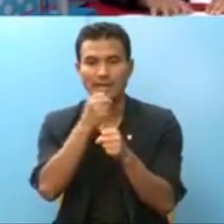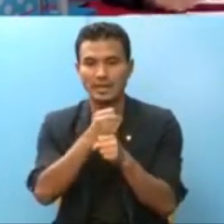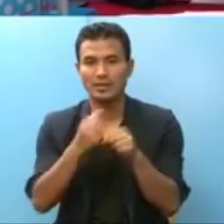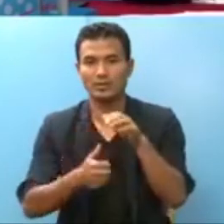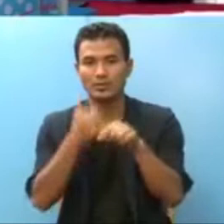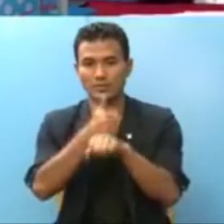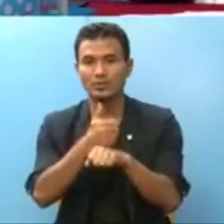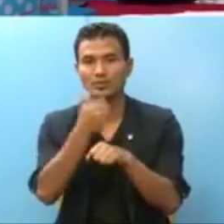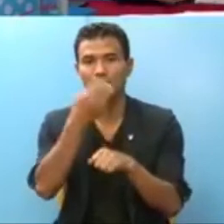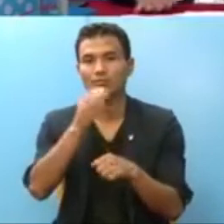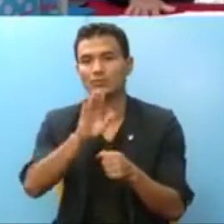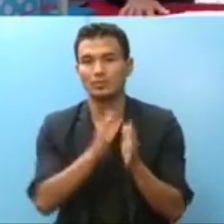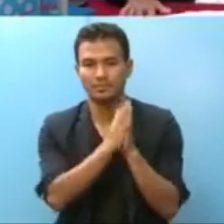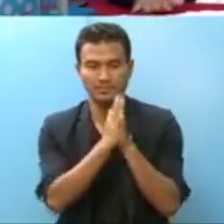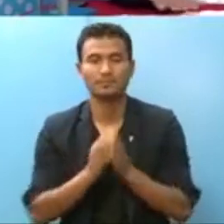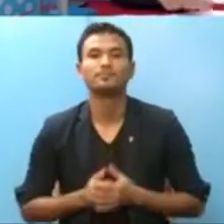उन्होंचा अध्याप